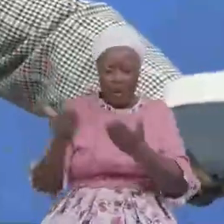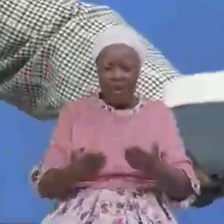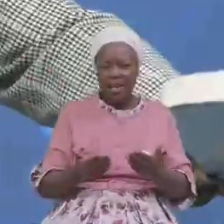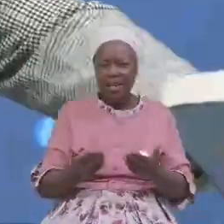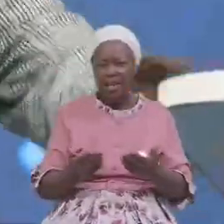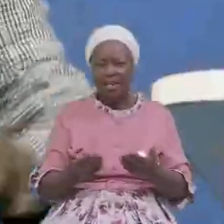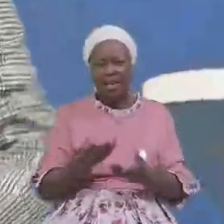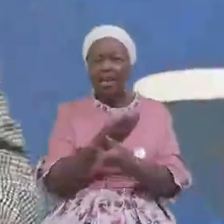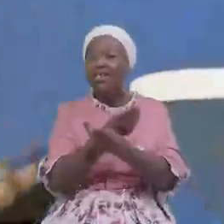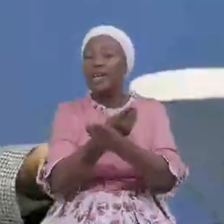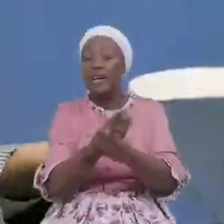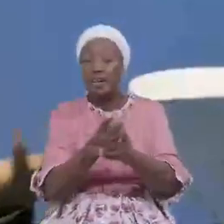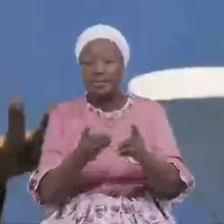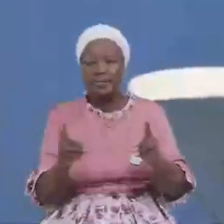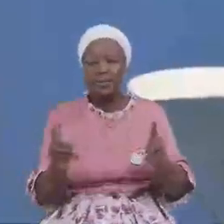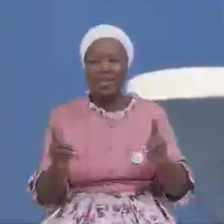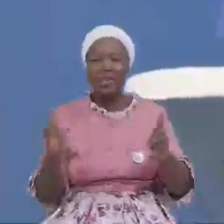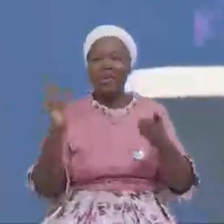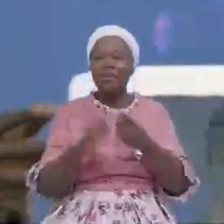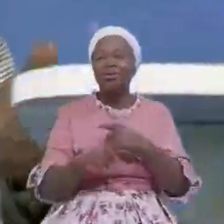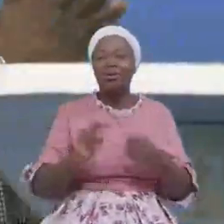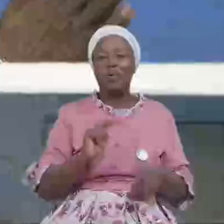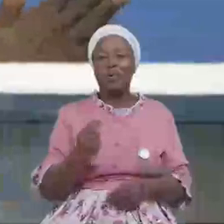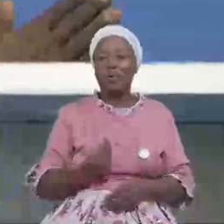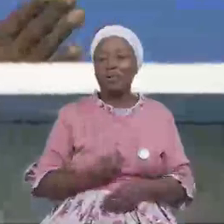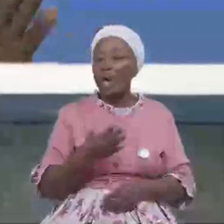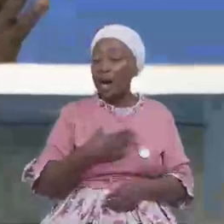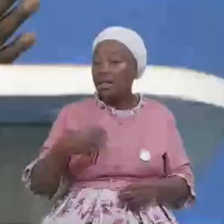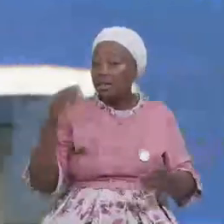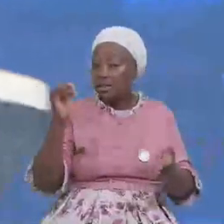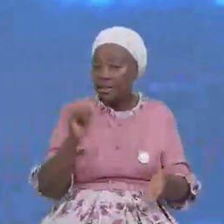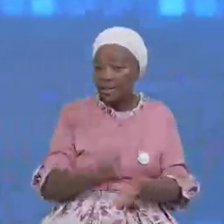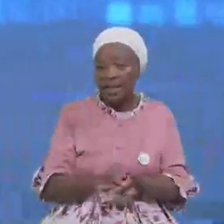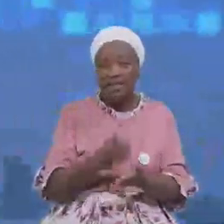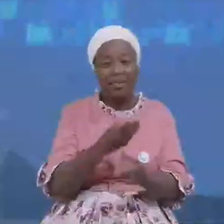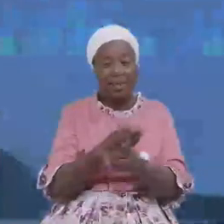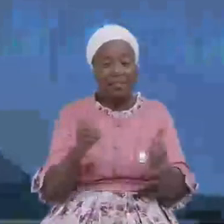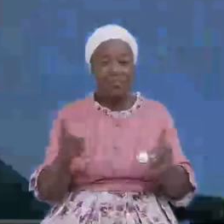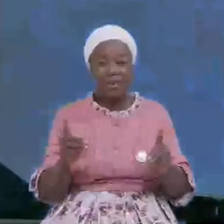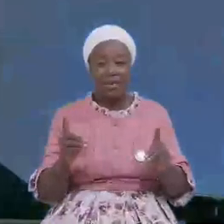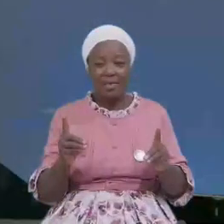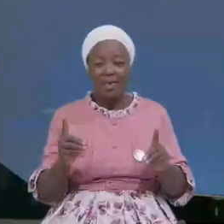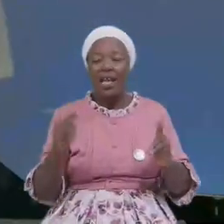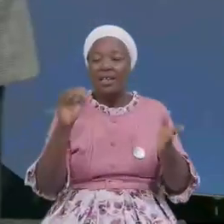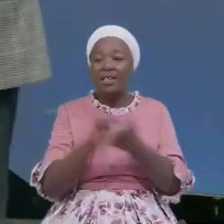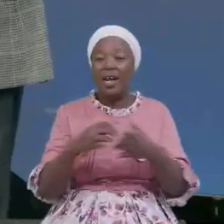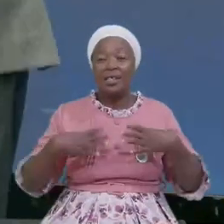apporte la délivrance à chacun de nous. Et cette délivrance, cette